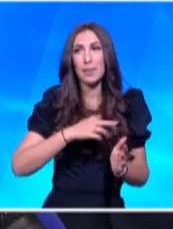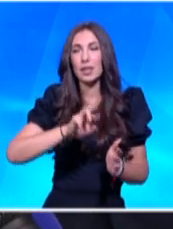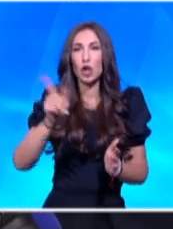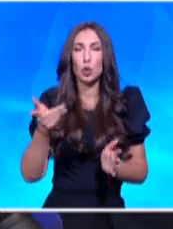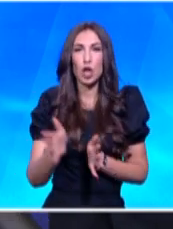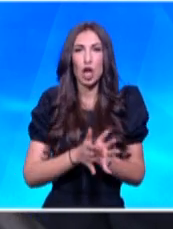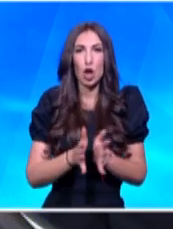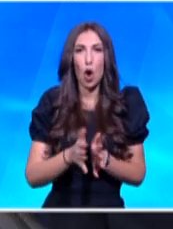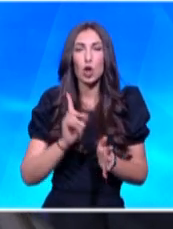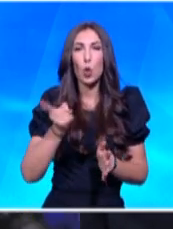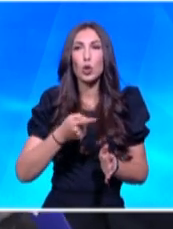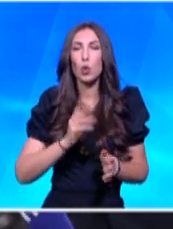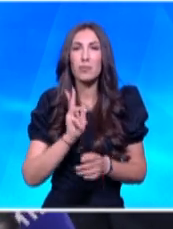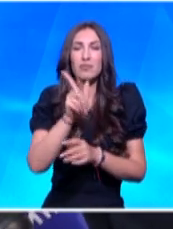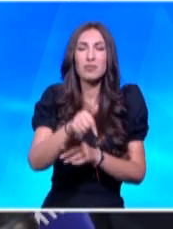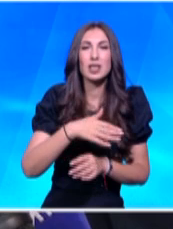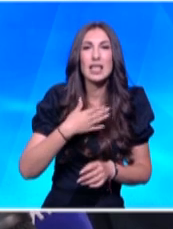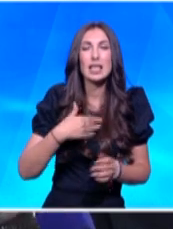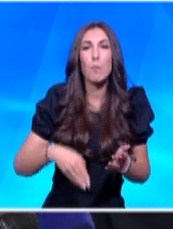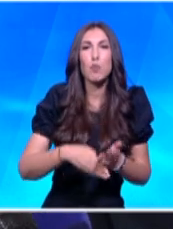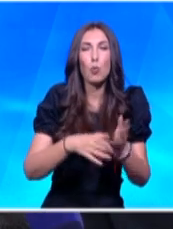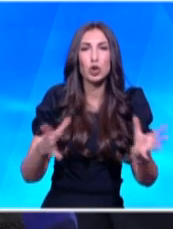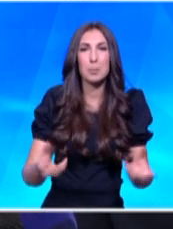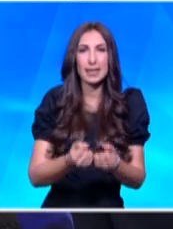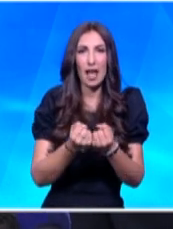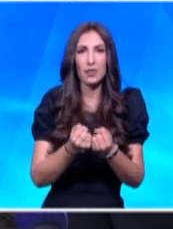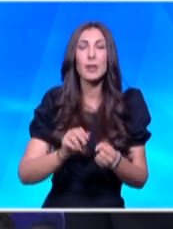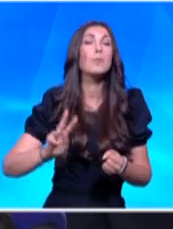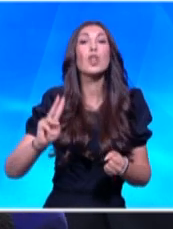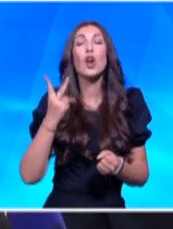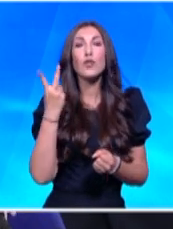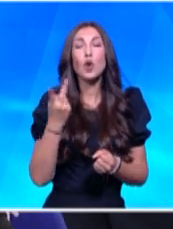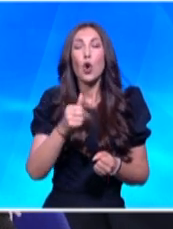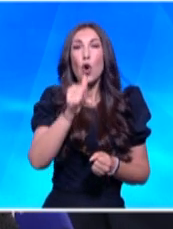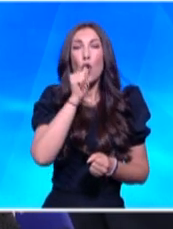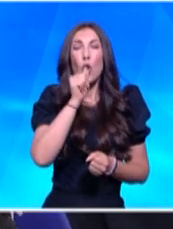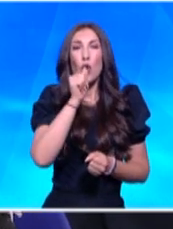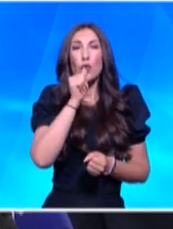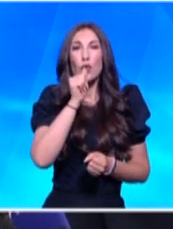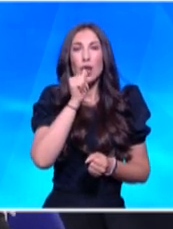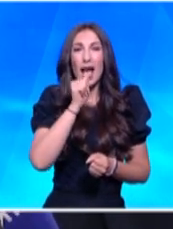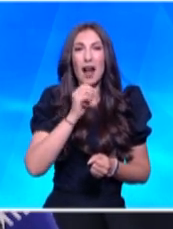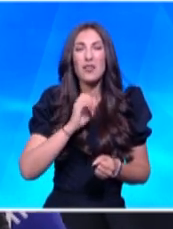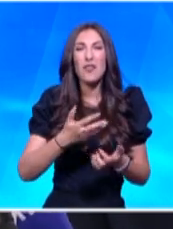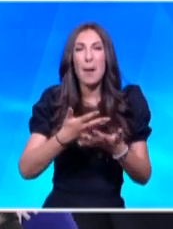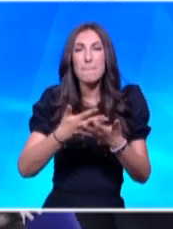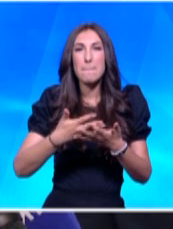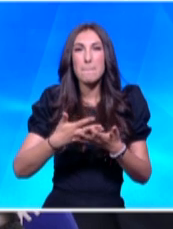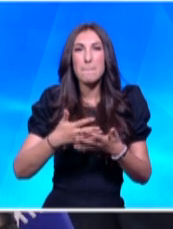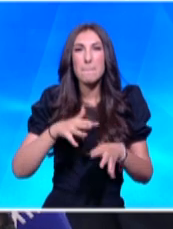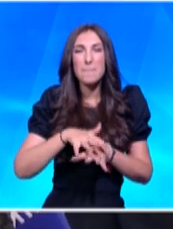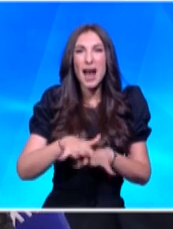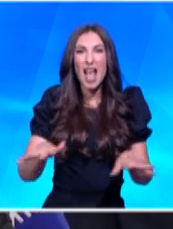които биха тръгнали да го спасяват. Второ, водата в мрежата в момента